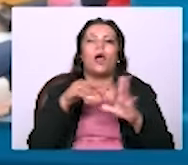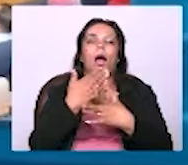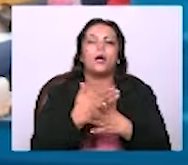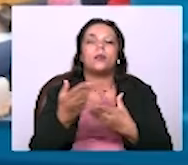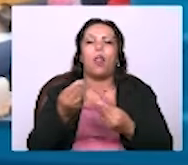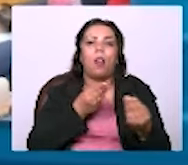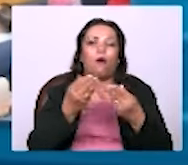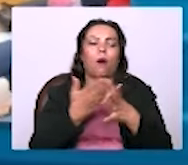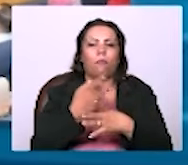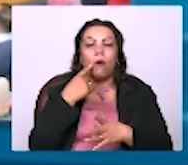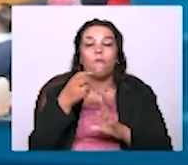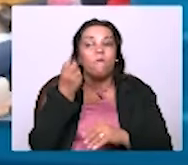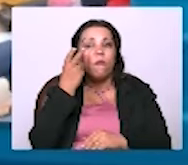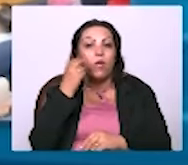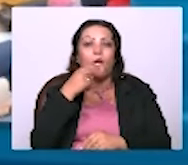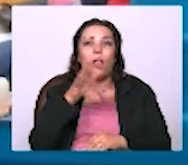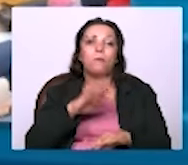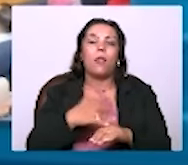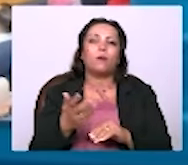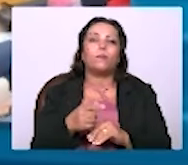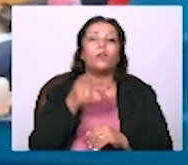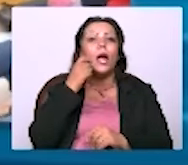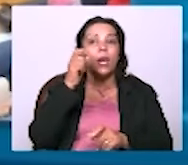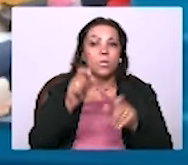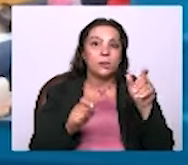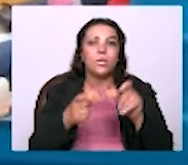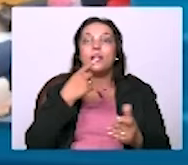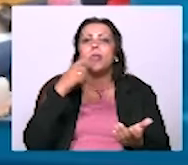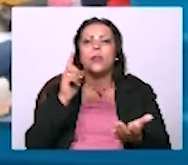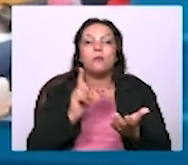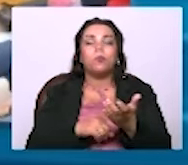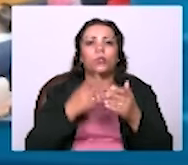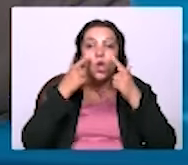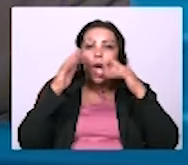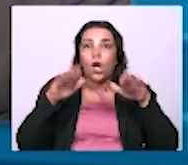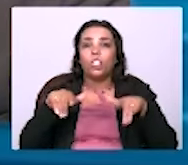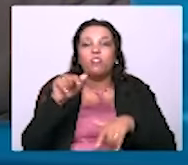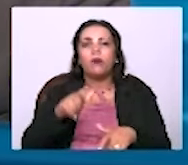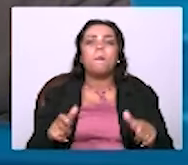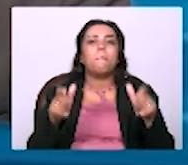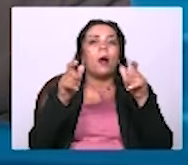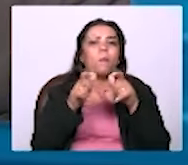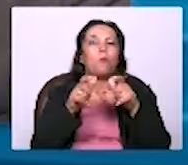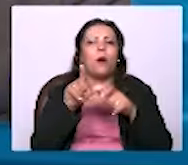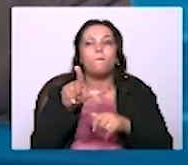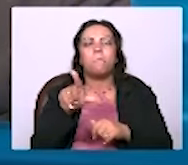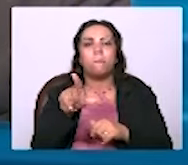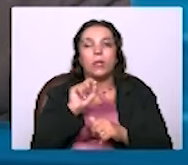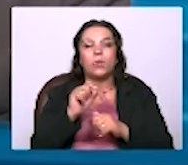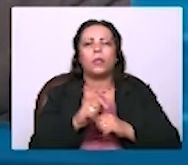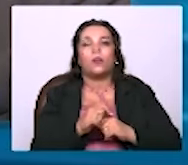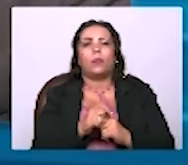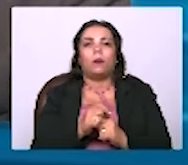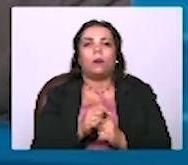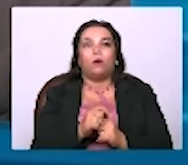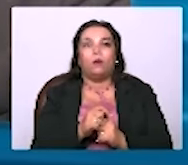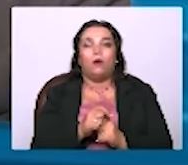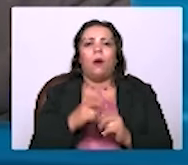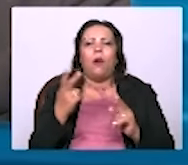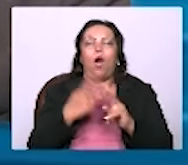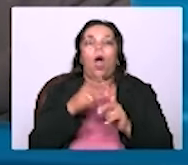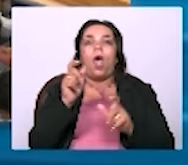وهو اكلم على فكره ان الانسان لابد ان يعيش في مجموعه من